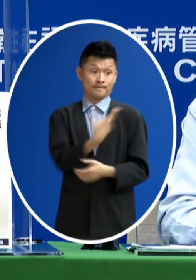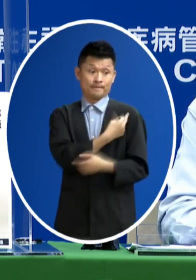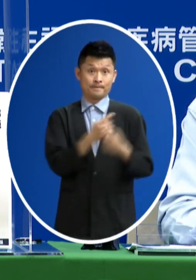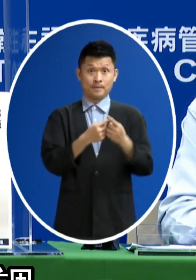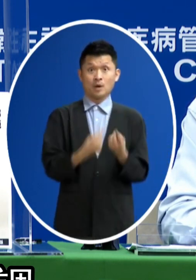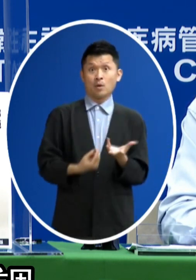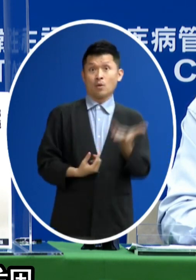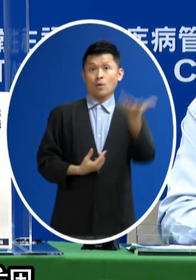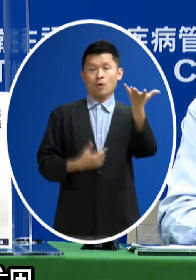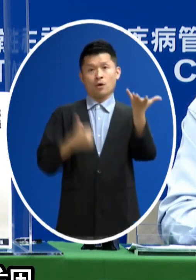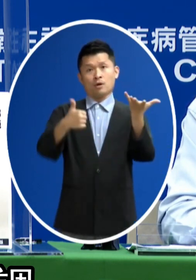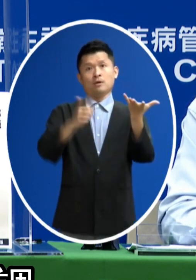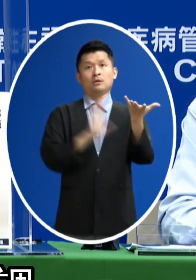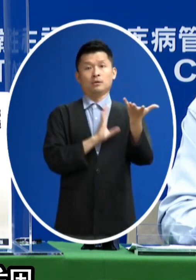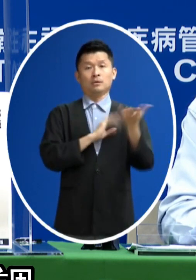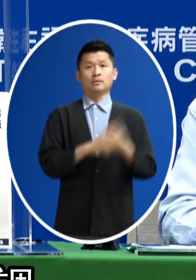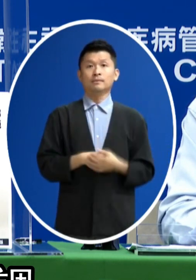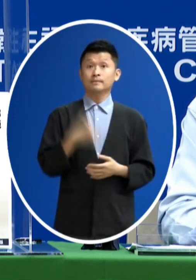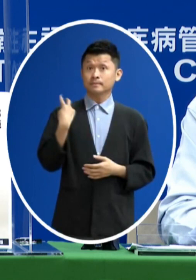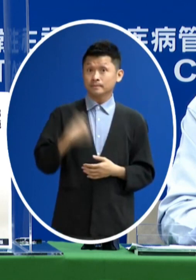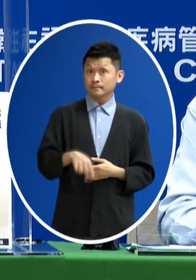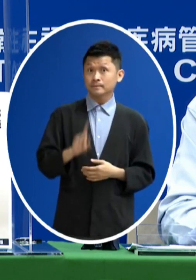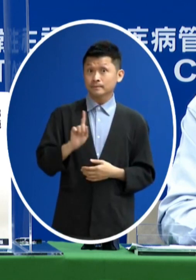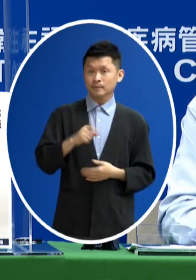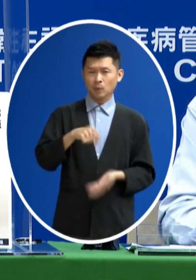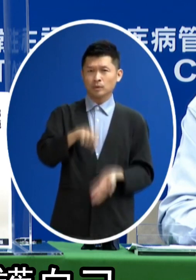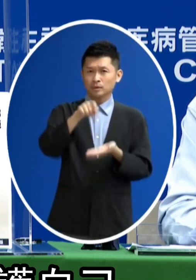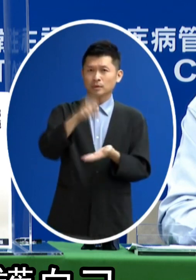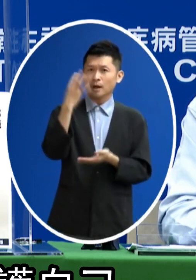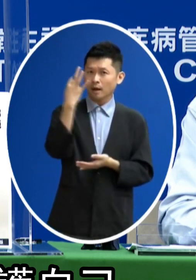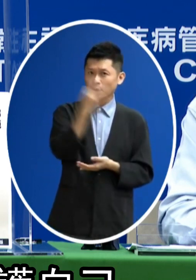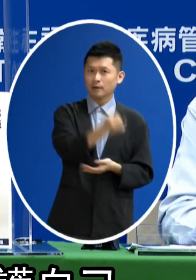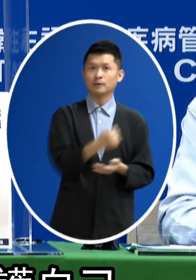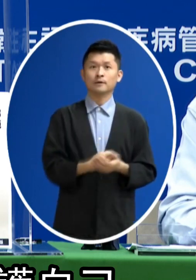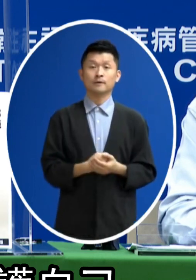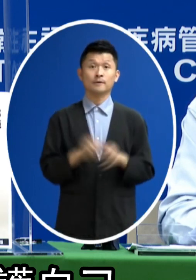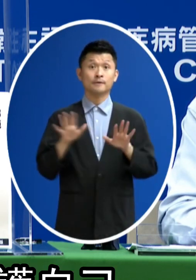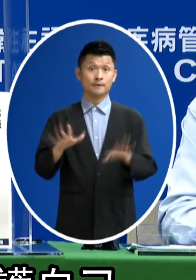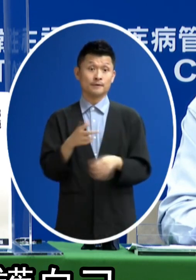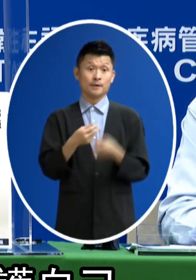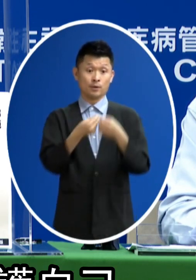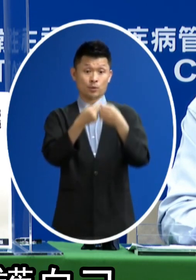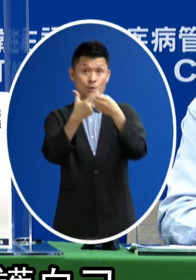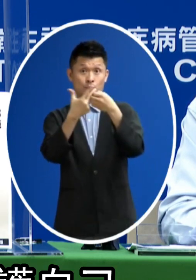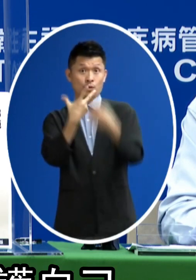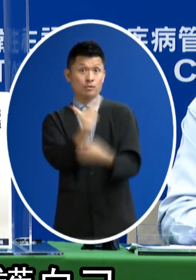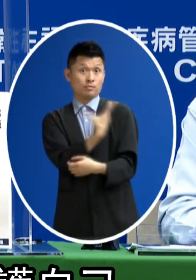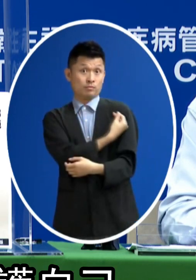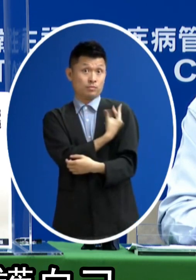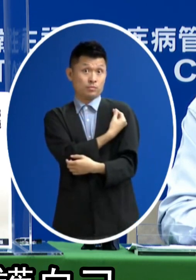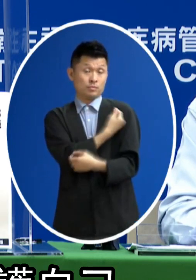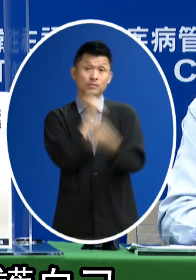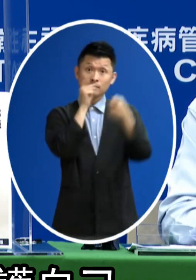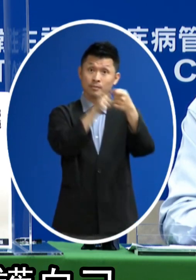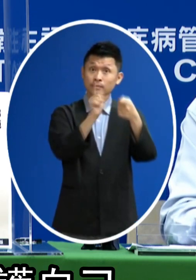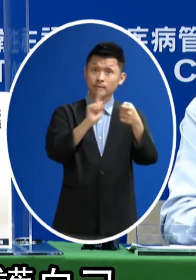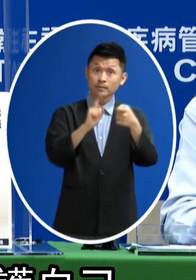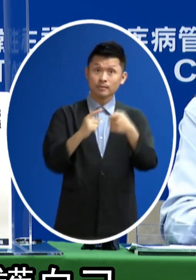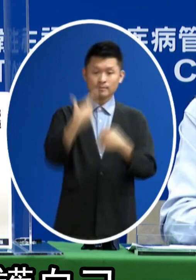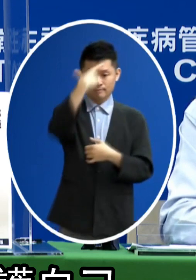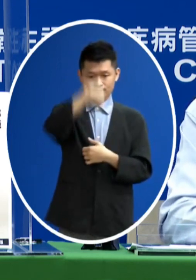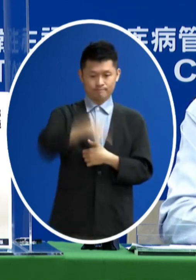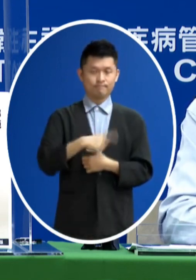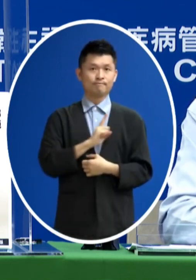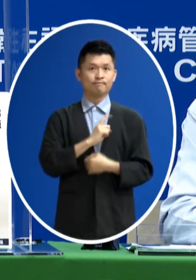好。那尤其现在又要再强调，我已经强调很多，是因为现在在打疫苗，好，最主要是在保护自